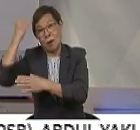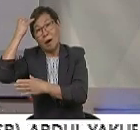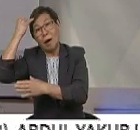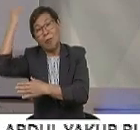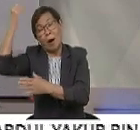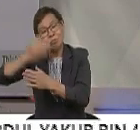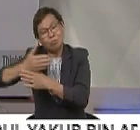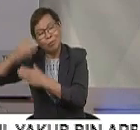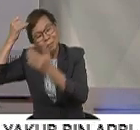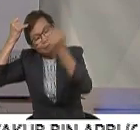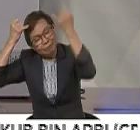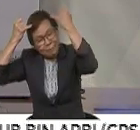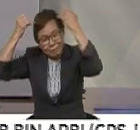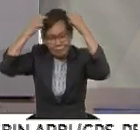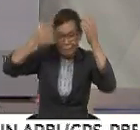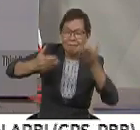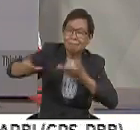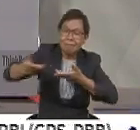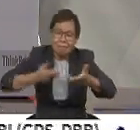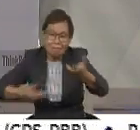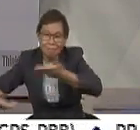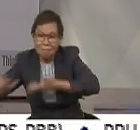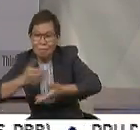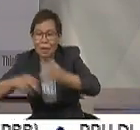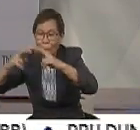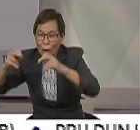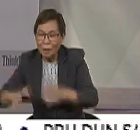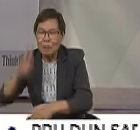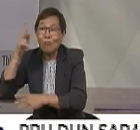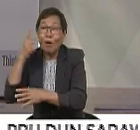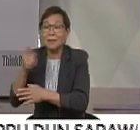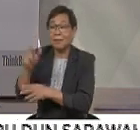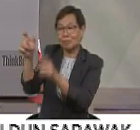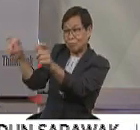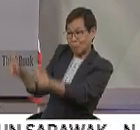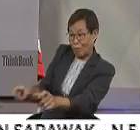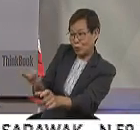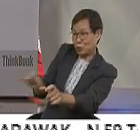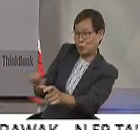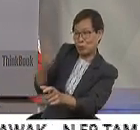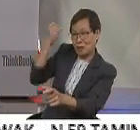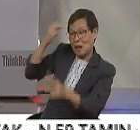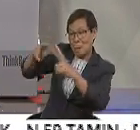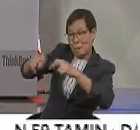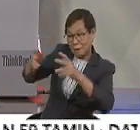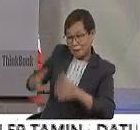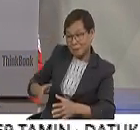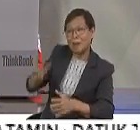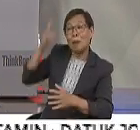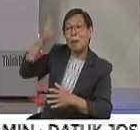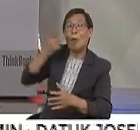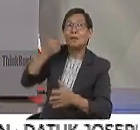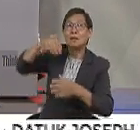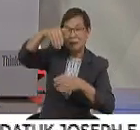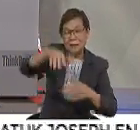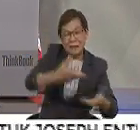dengan penganalisis ekonomi di penganalisis politik di studio bersama kami di Randau pagi ini. Mm-hmm. Kita